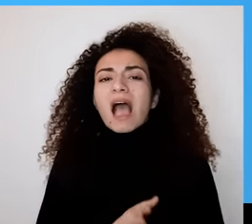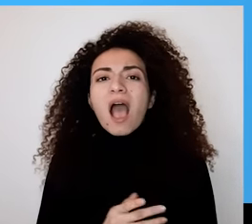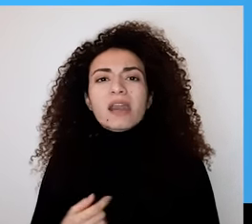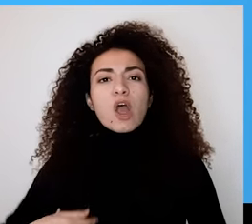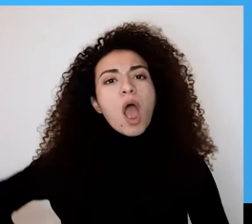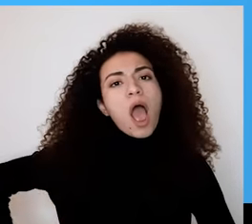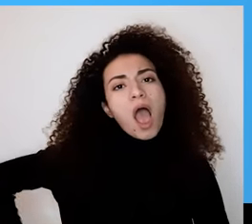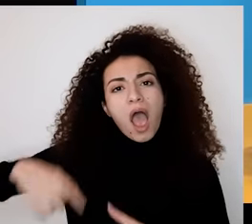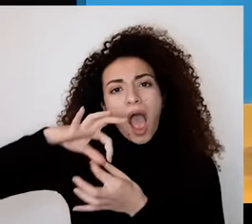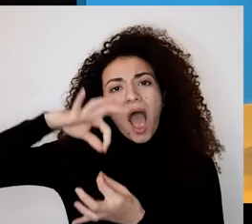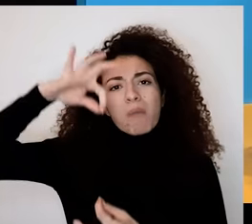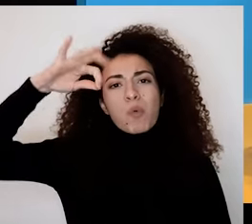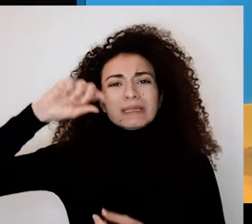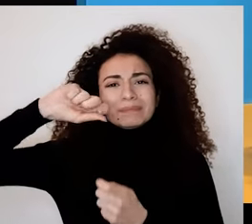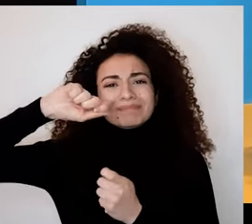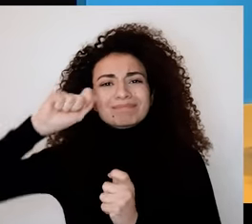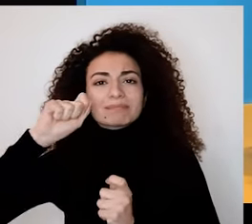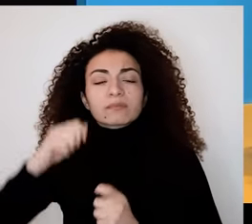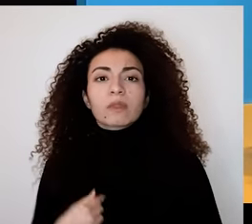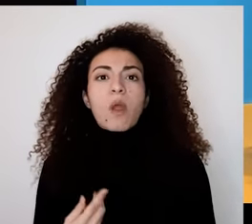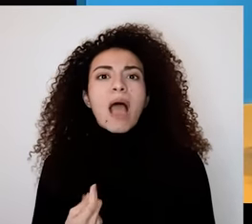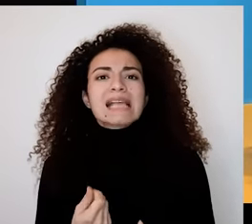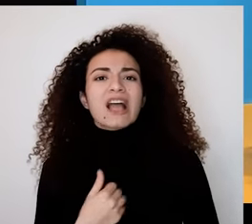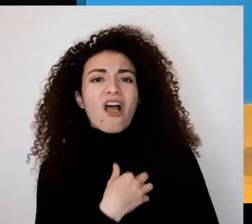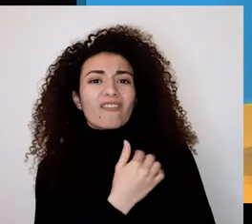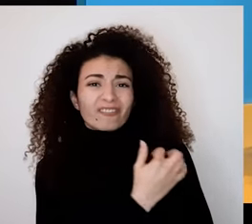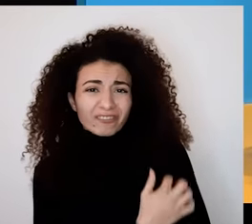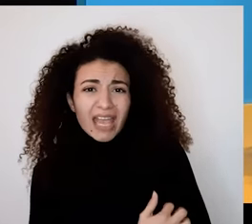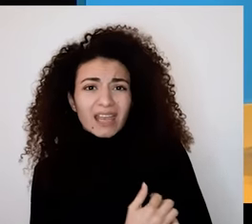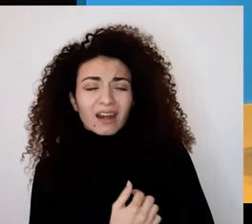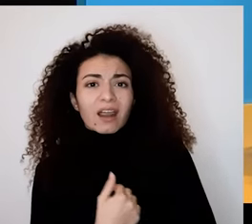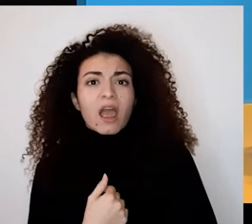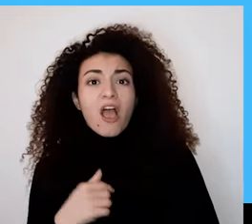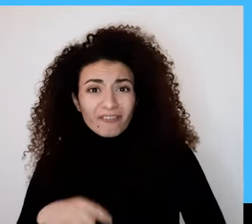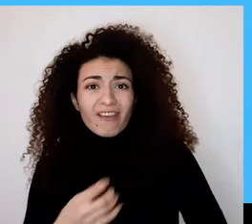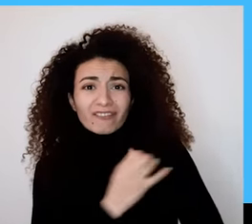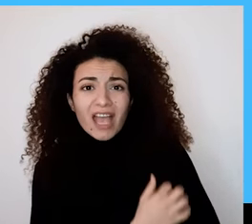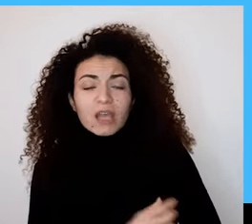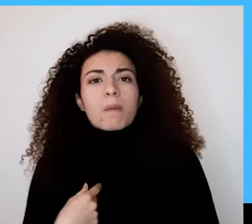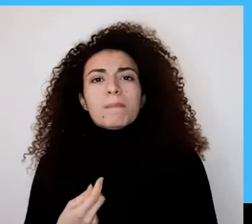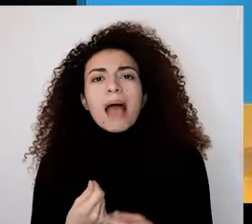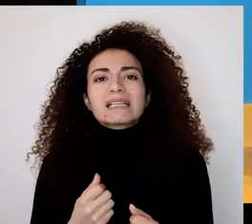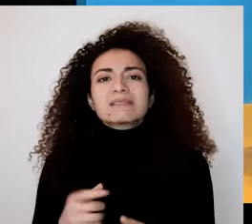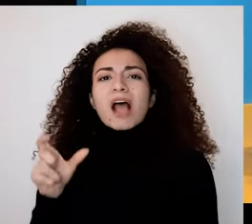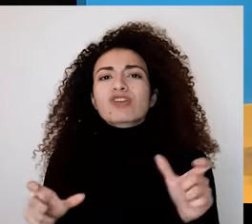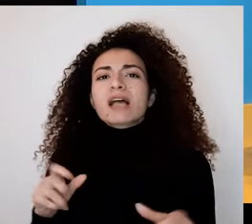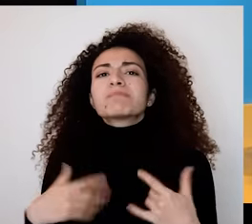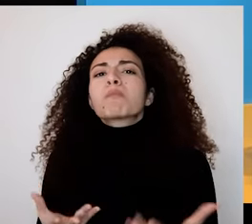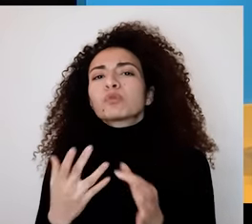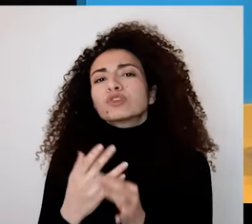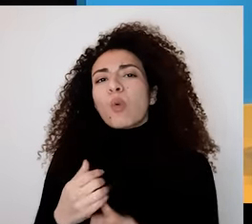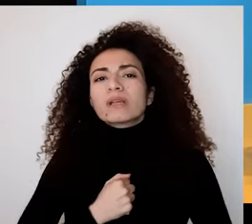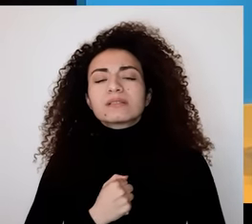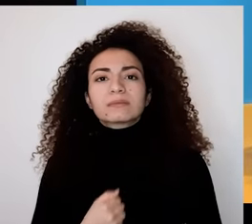وعشت بالفقر مين بده ينجذب أو يحب شخص عنده إعاقة أو فقير بحاول ساعد حالي فبشتري